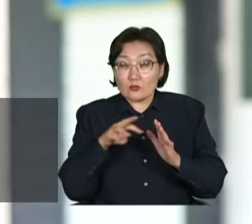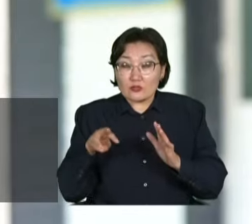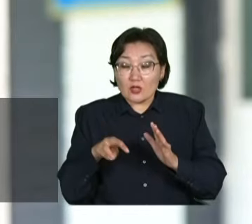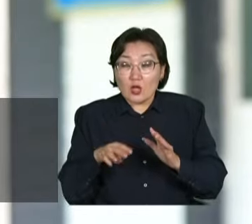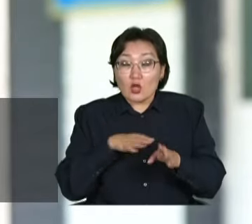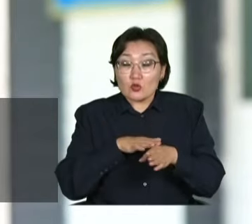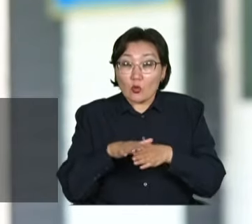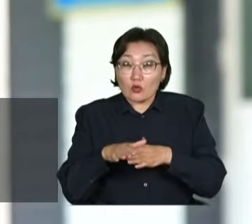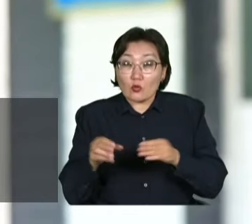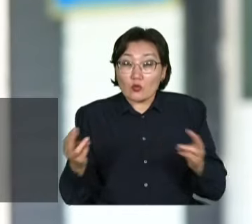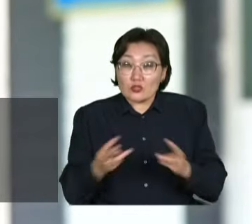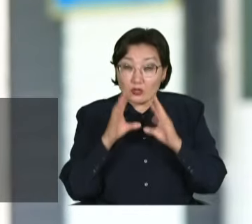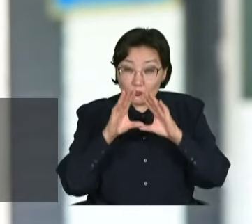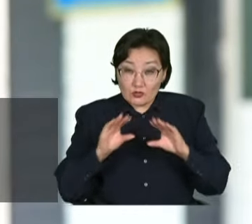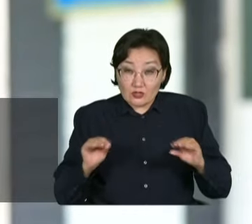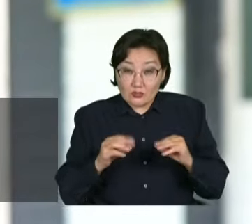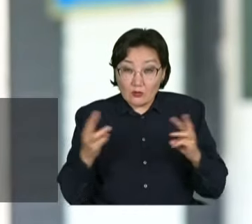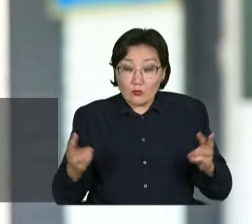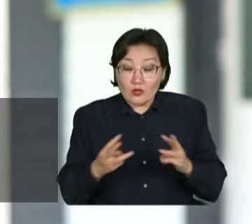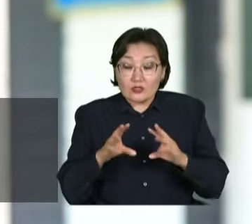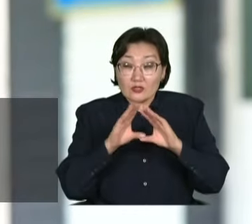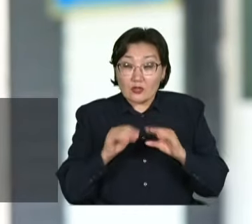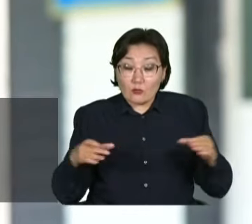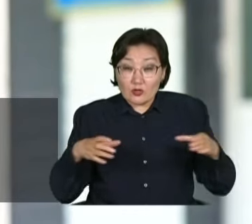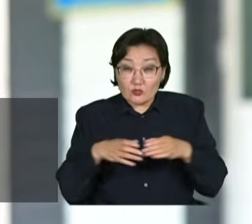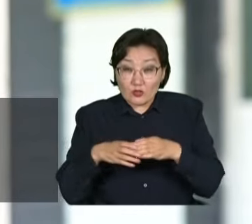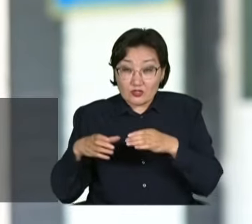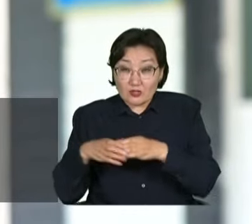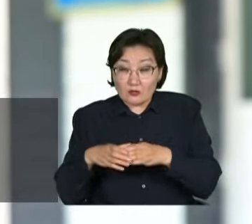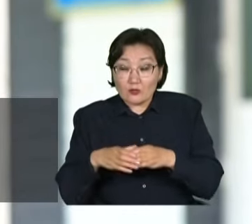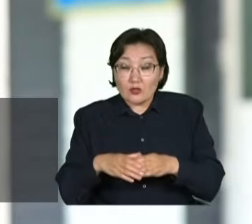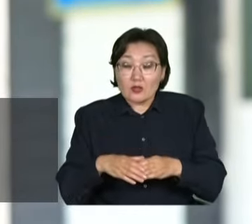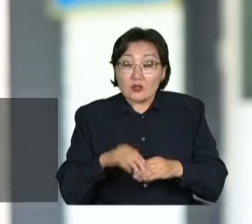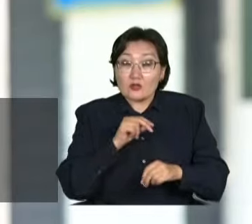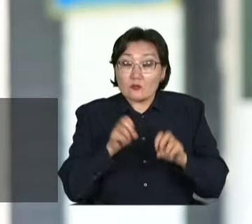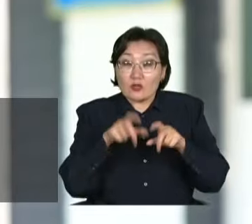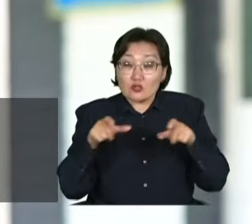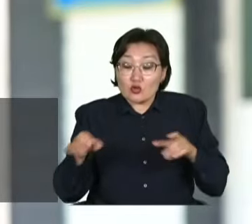сөндірілген. Өрт сөндіру бөлімшелерінің қызметкерлерінің шұғыл және